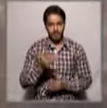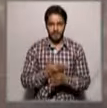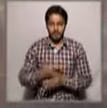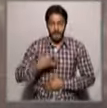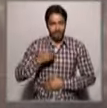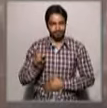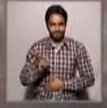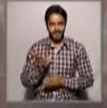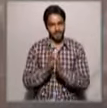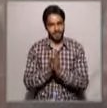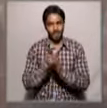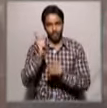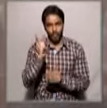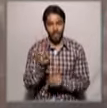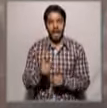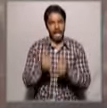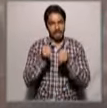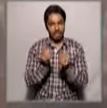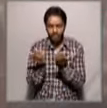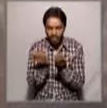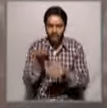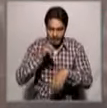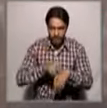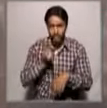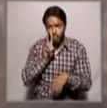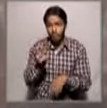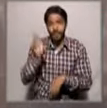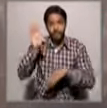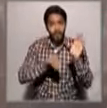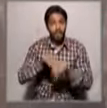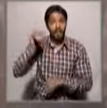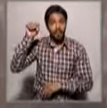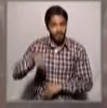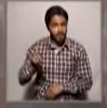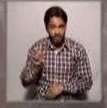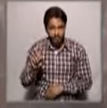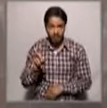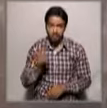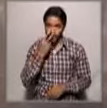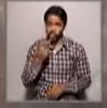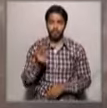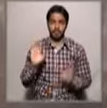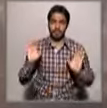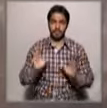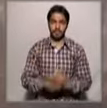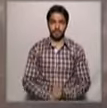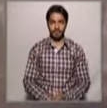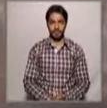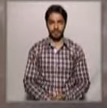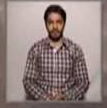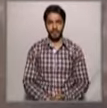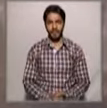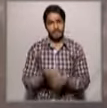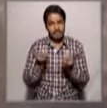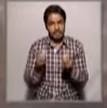صنعاء. لا طبعا. يعني وهذا إنما يقول رجل كالزهري كان يقول إني أشم رائحة النبوة في لفظ النبي صلى الله عليه وسلم. لكن احنا